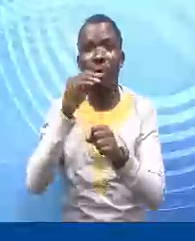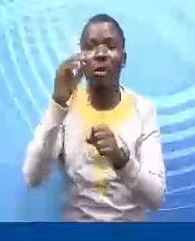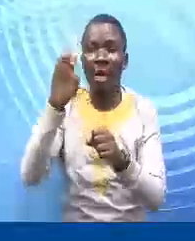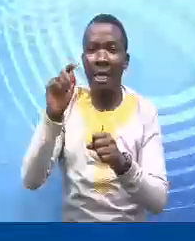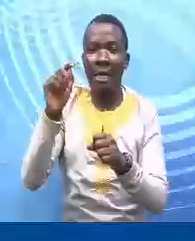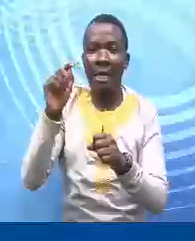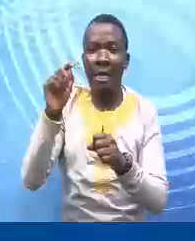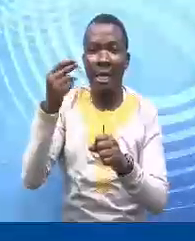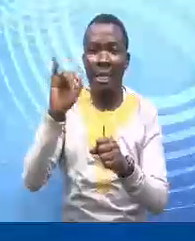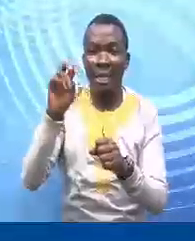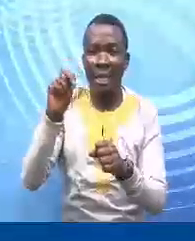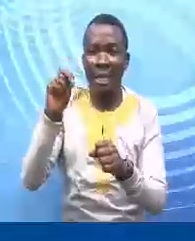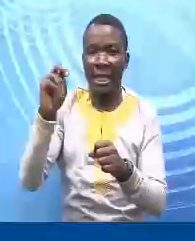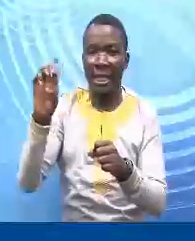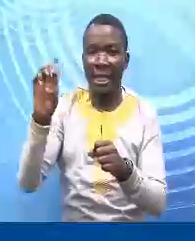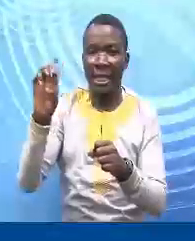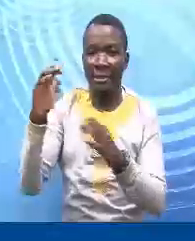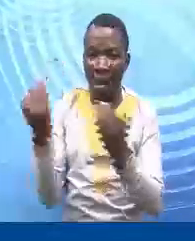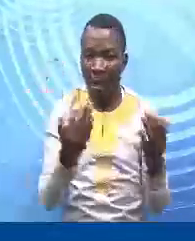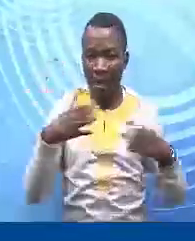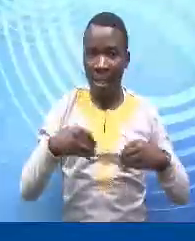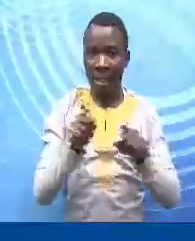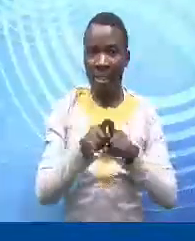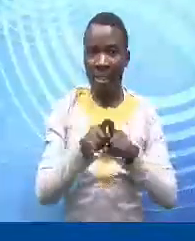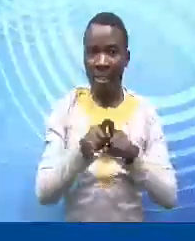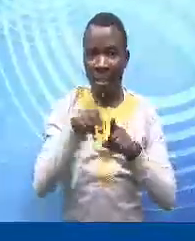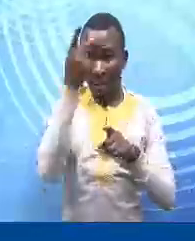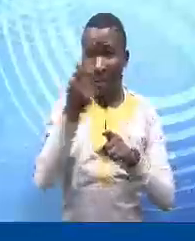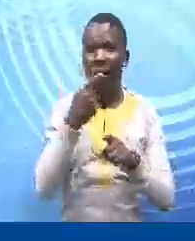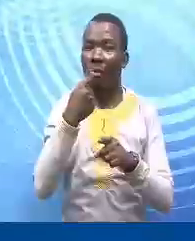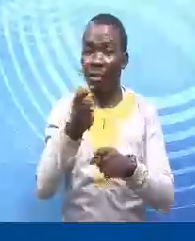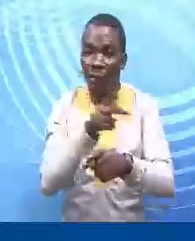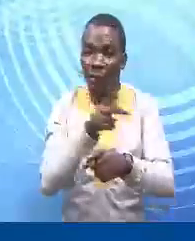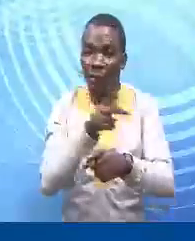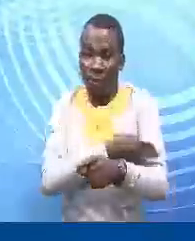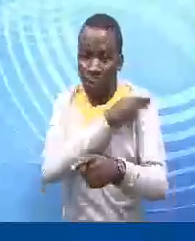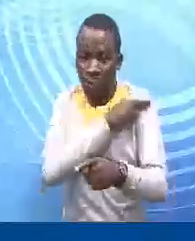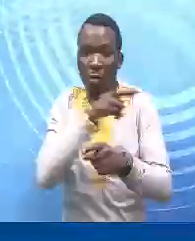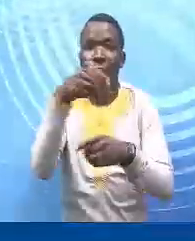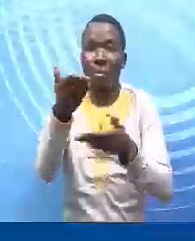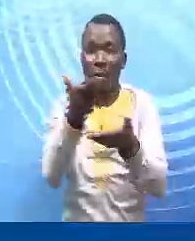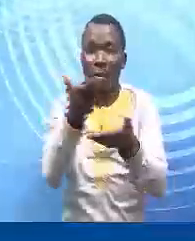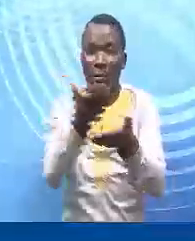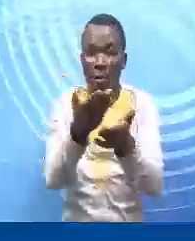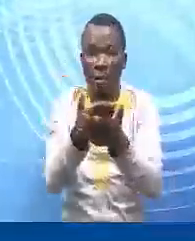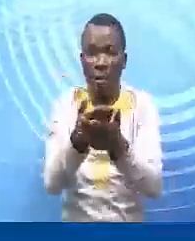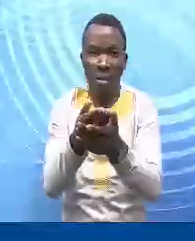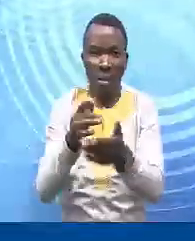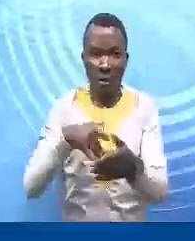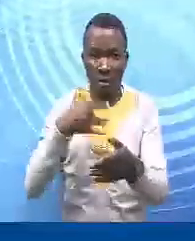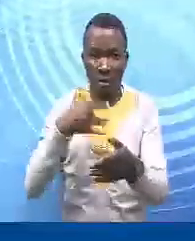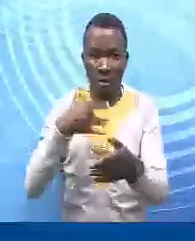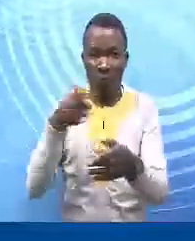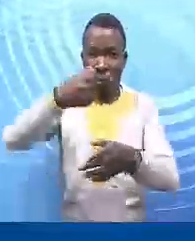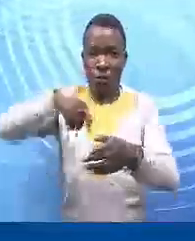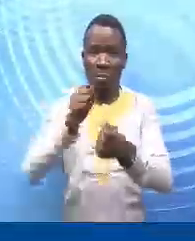bakamwemera nk'umubyeyi akavuga ati mfite imitungo ntacyo muzayisangira rero turumva rero twebwe twarenganurwa kuko uwo